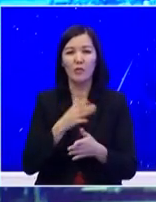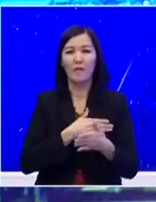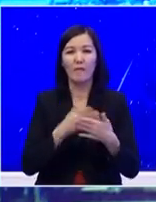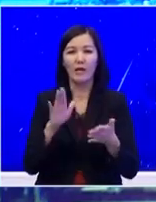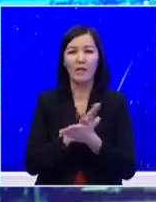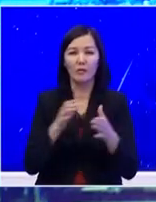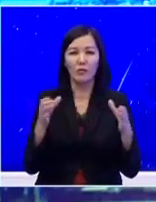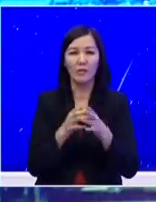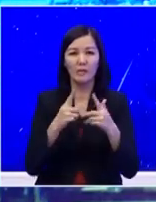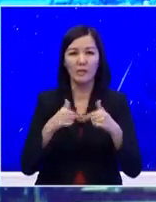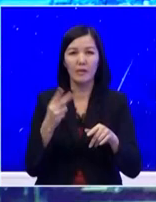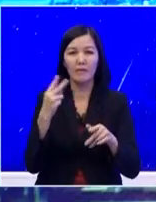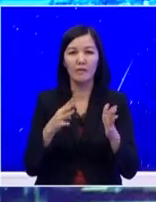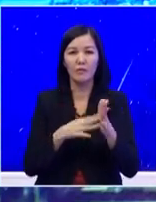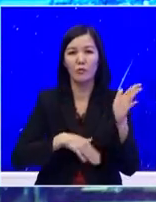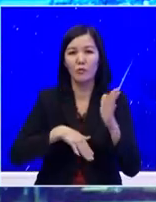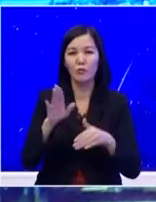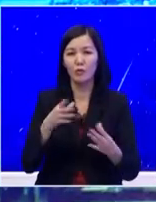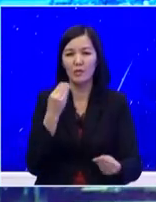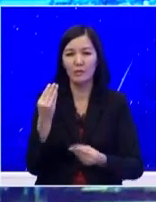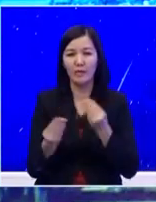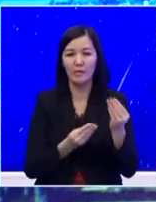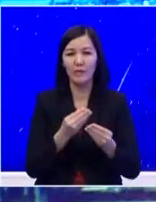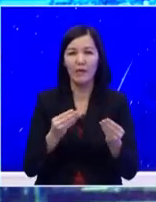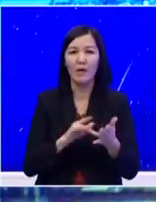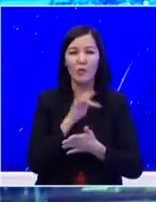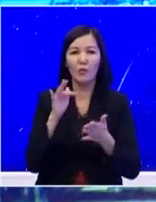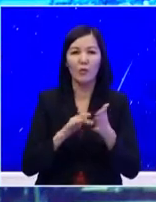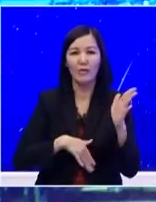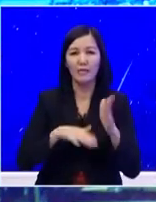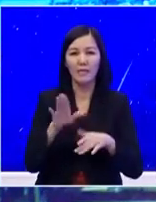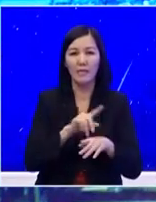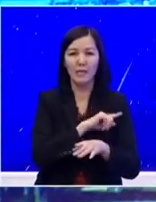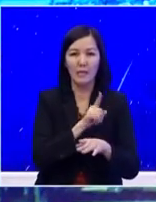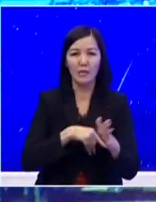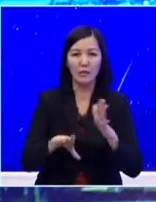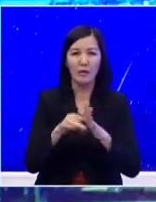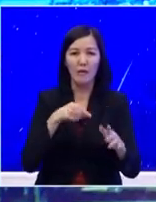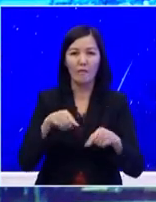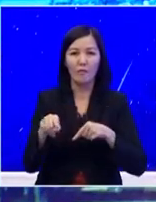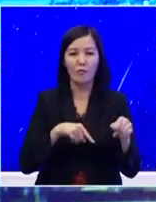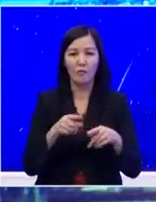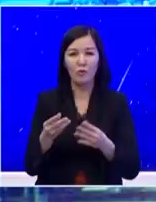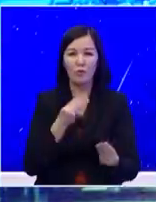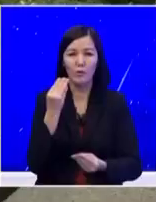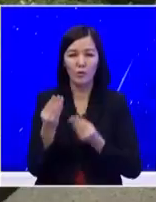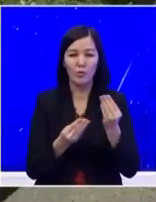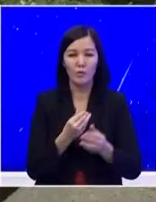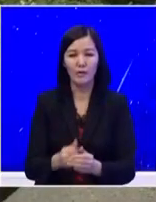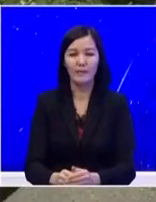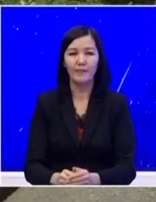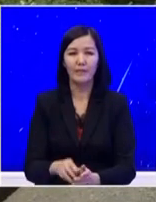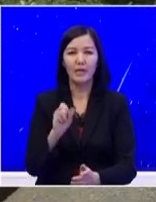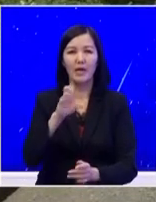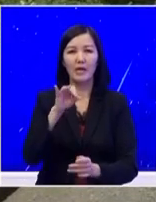собрал 28 лучших киберспортсменов города. Они выясняли сильнейшего между собой по футбольному симулятору.